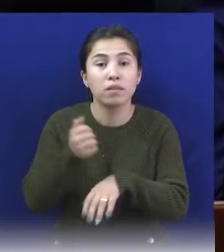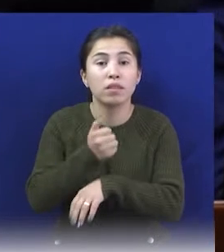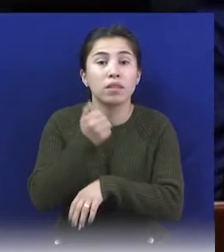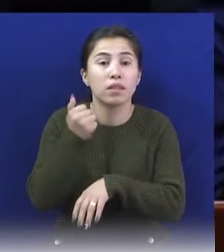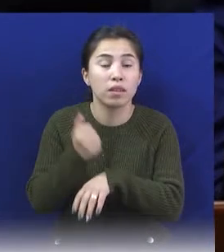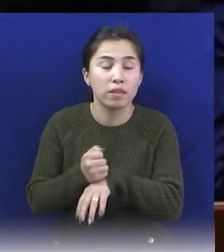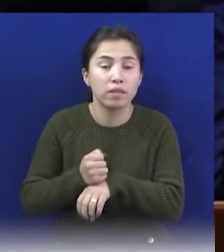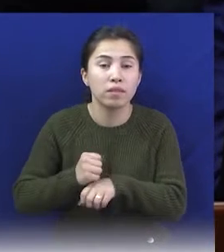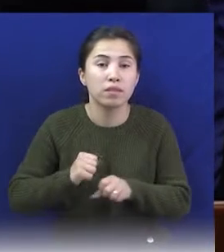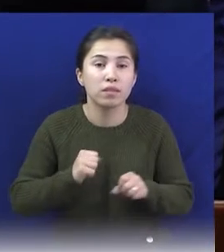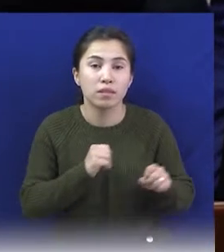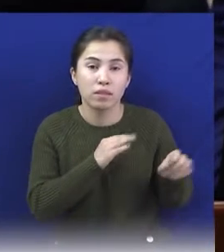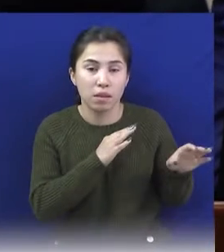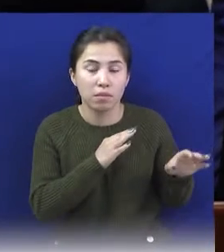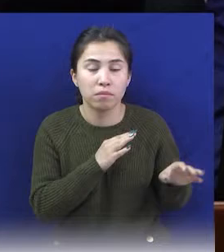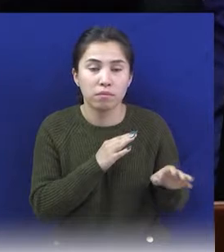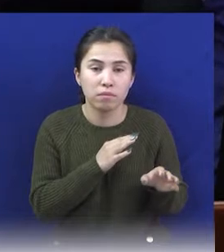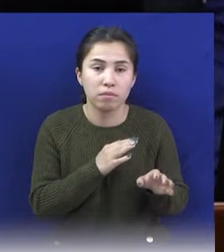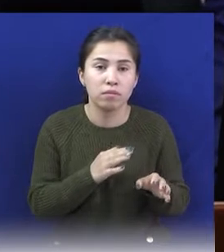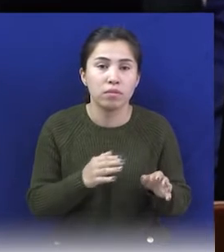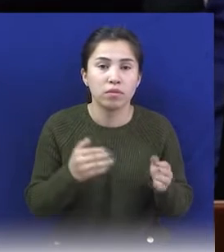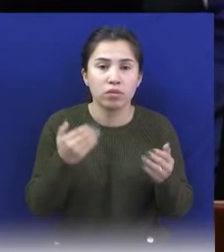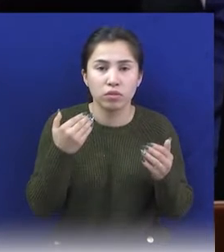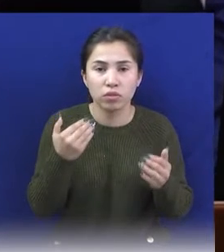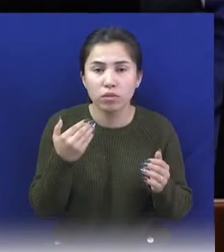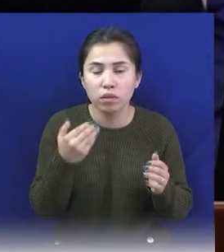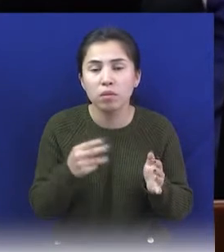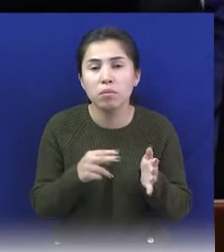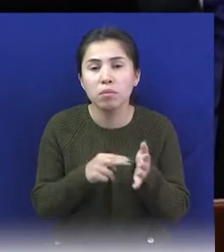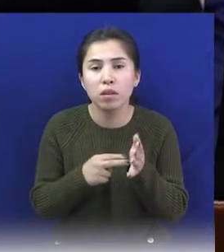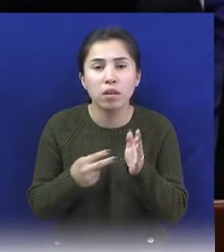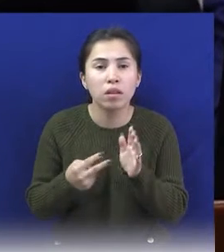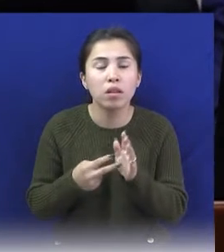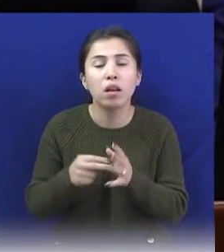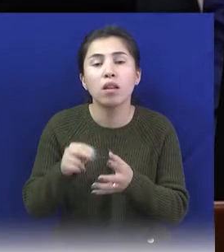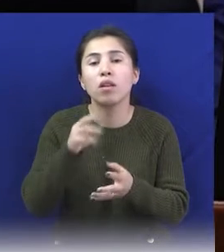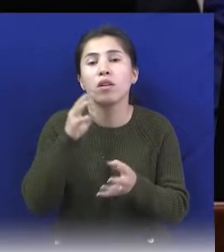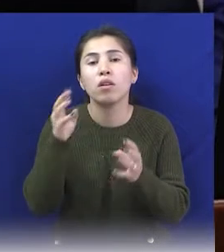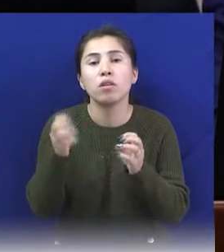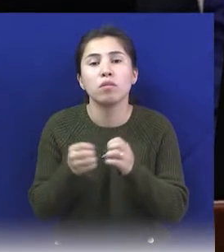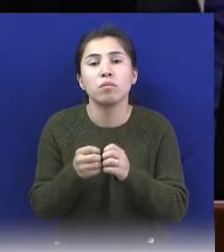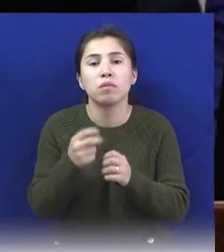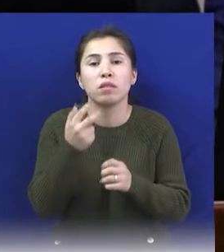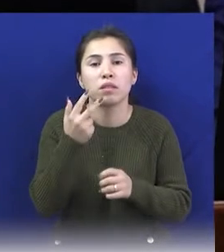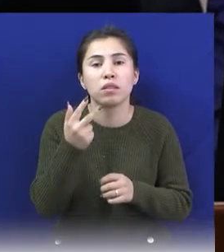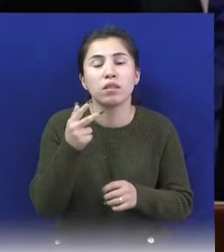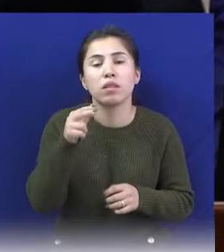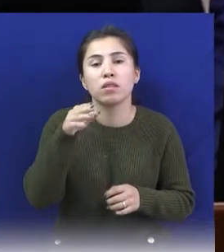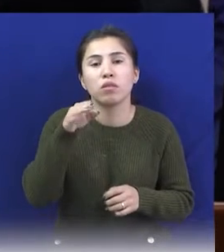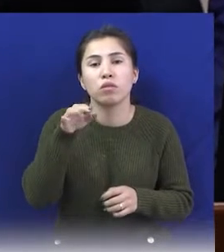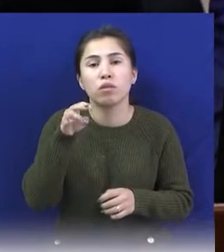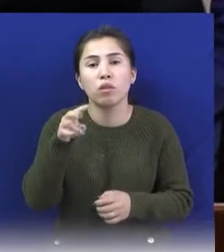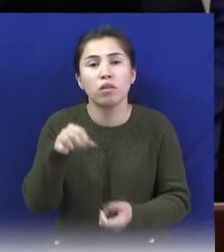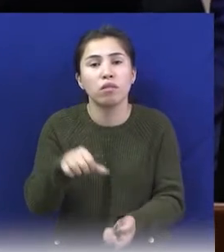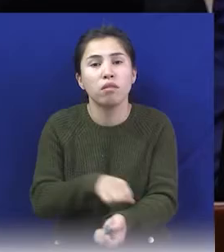– 2-й в рейтинге социальных сетей, составленном министром СМИ и информации и общественного развития Айдай Балаевой.